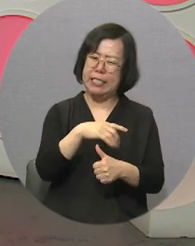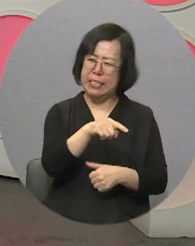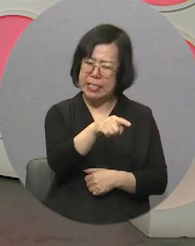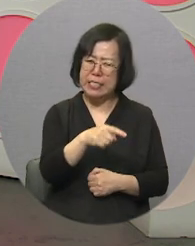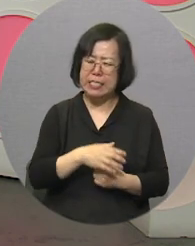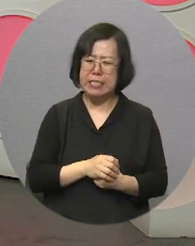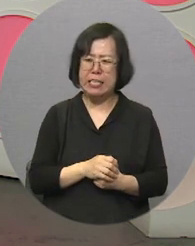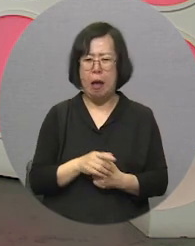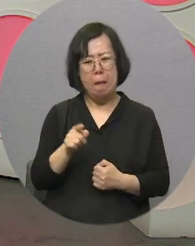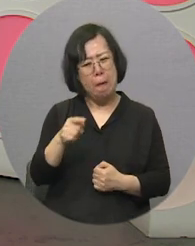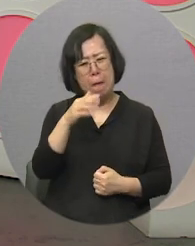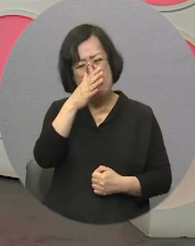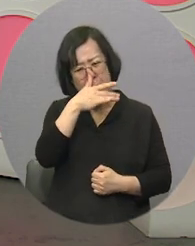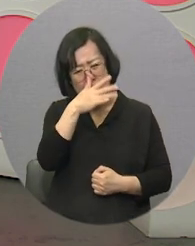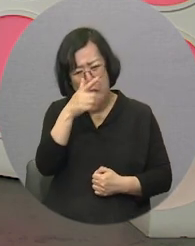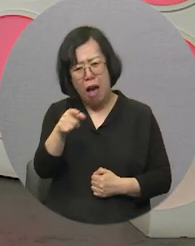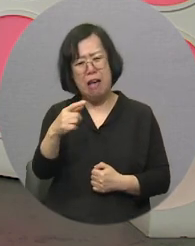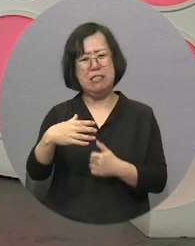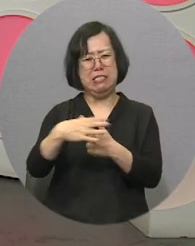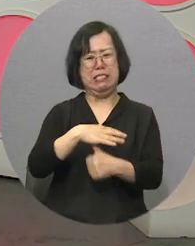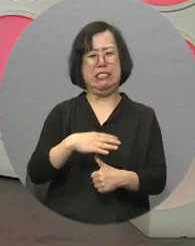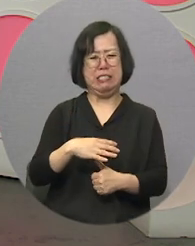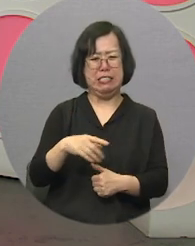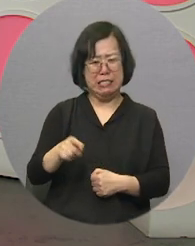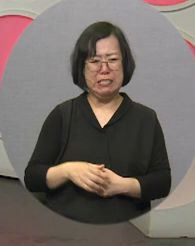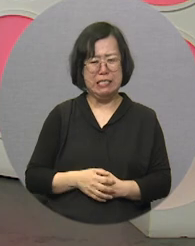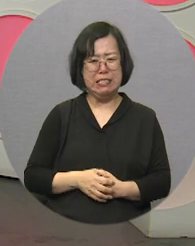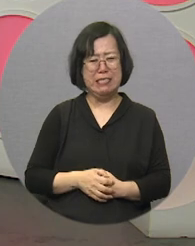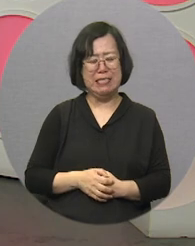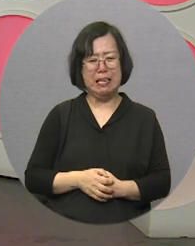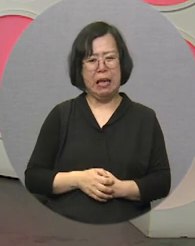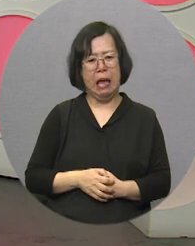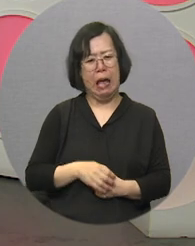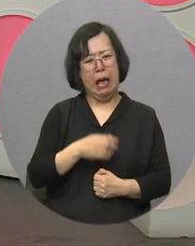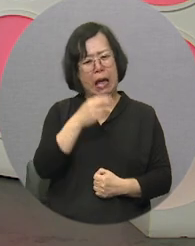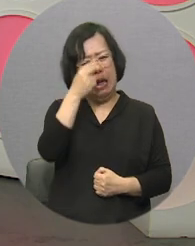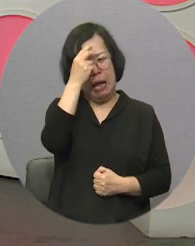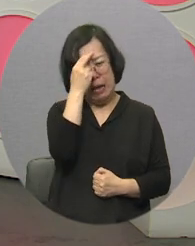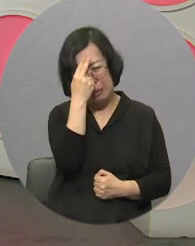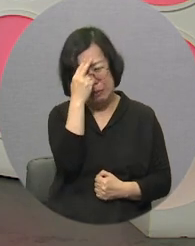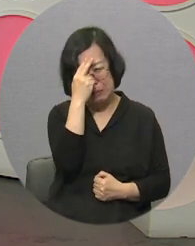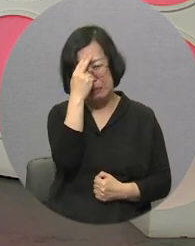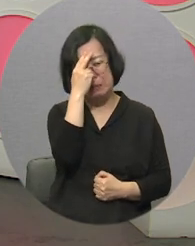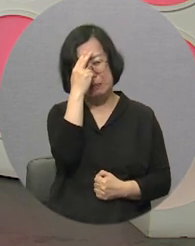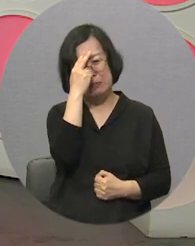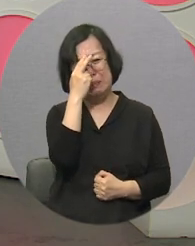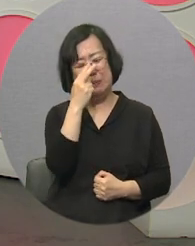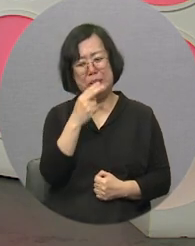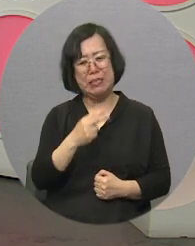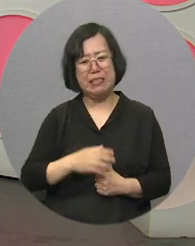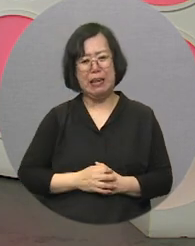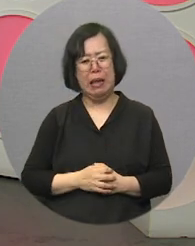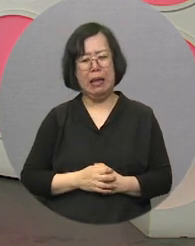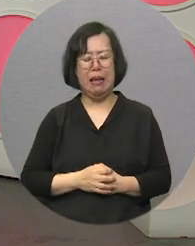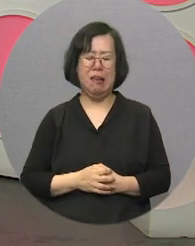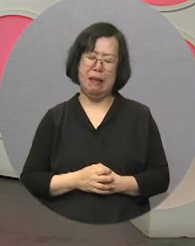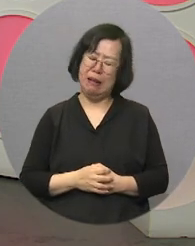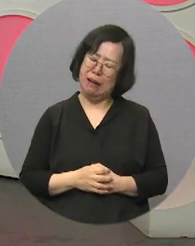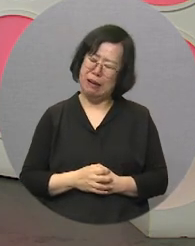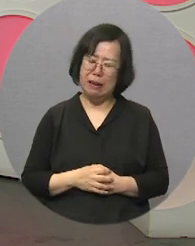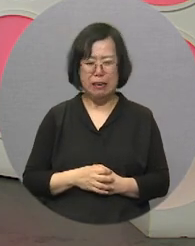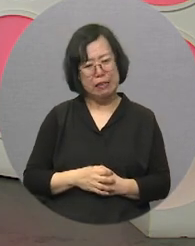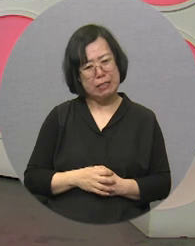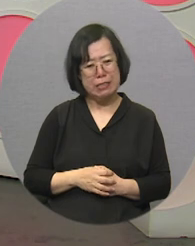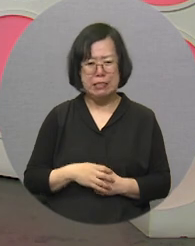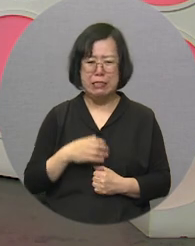않은데다가 너 진짜 바가지 썼어 라고면서 한숨을 푹푹 내쉬는 엄마를 보니까 저는 너무